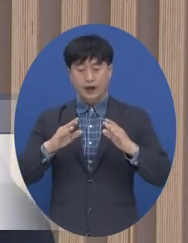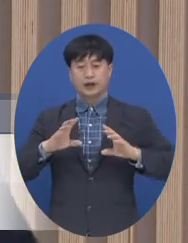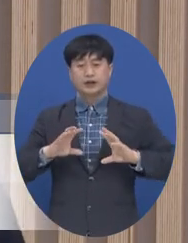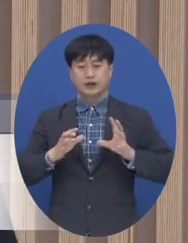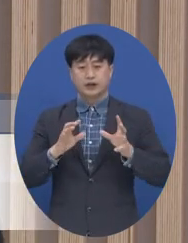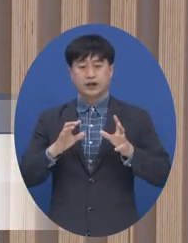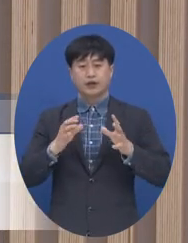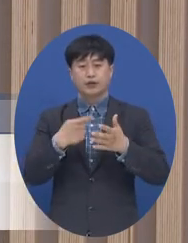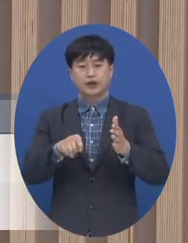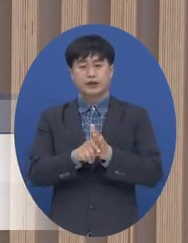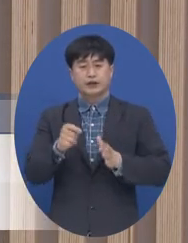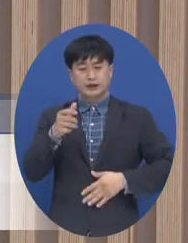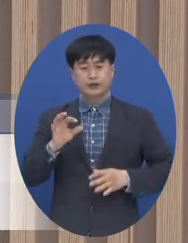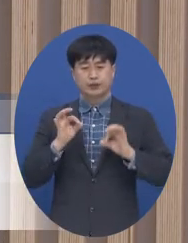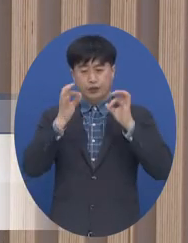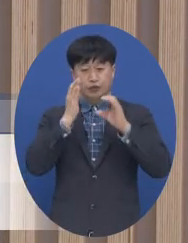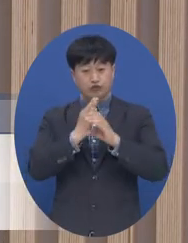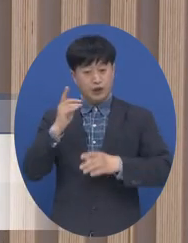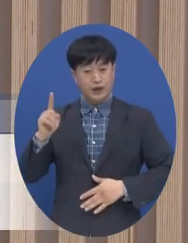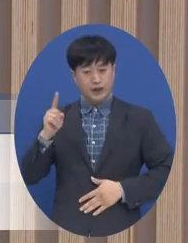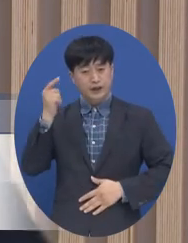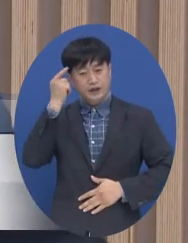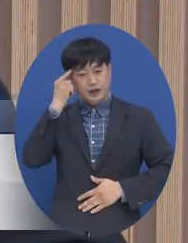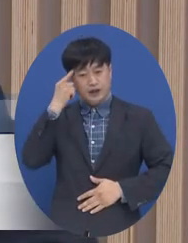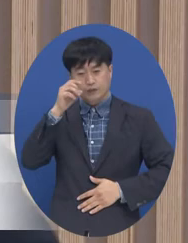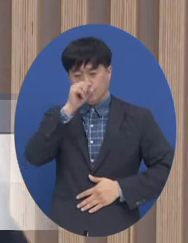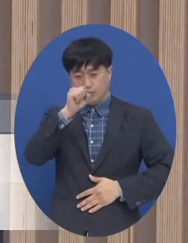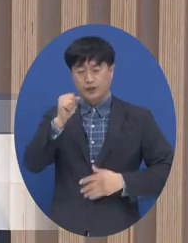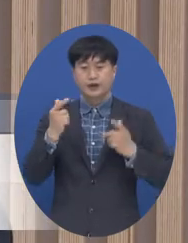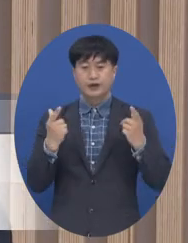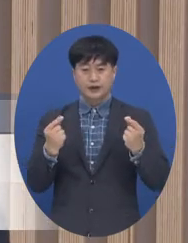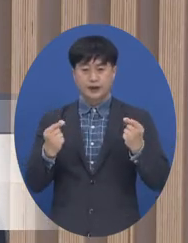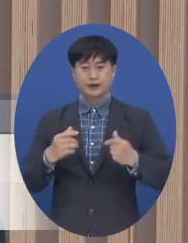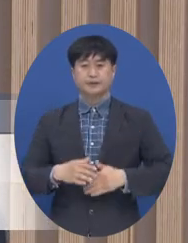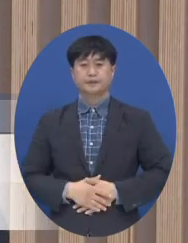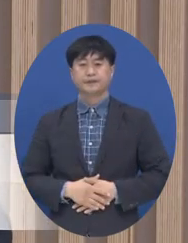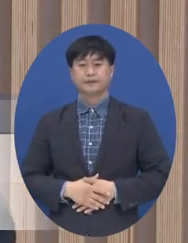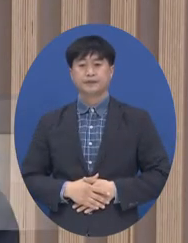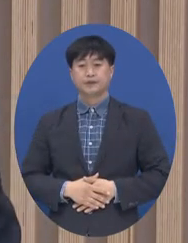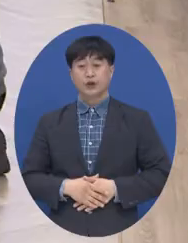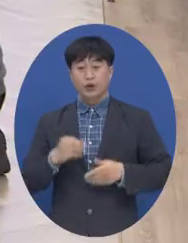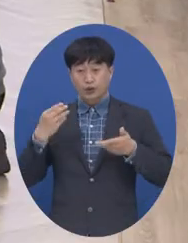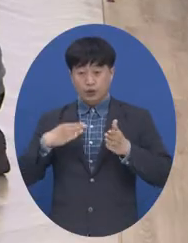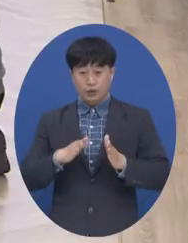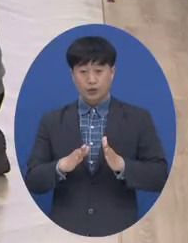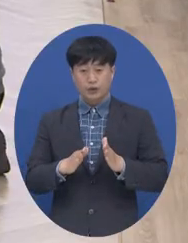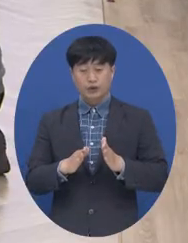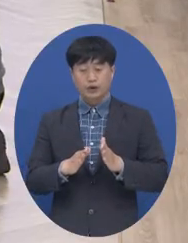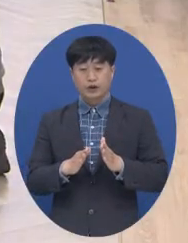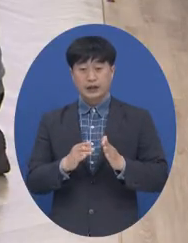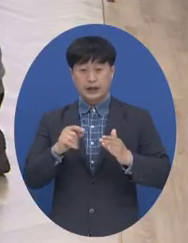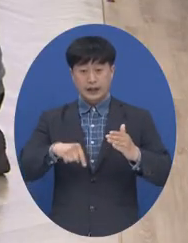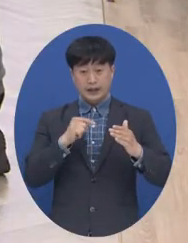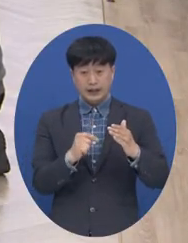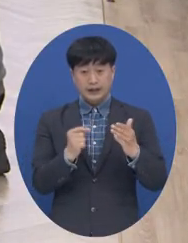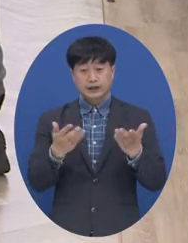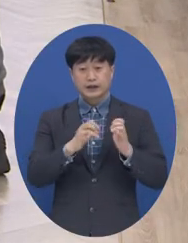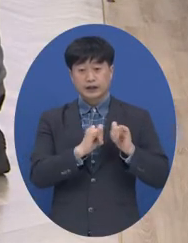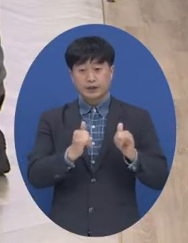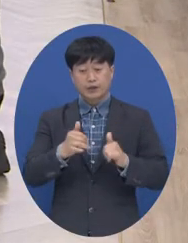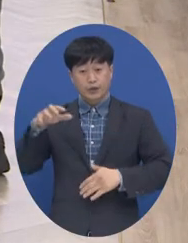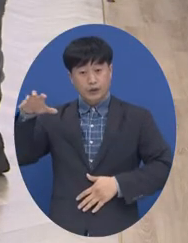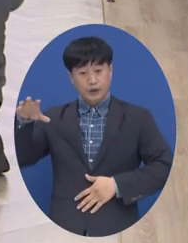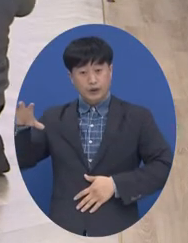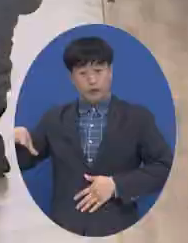그리고 공정한 세상을 위한 작은 노력의 일환 이라고 생각해 주시면 좋겠습니다 경계도 는 소속 직원들이